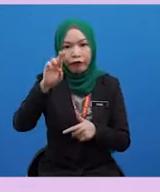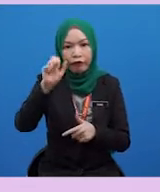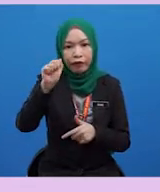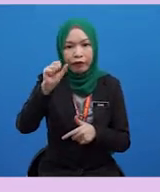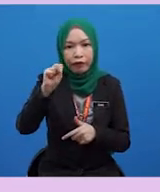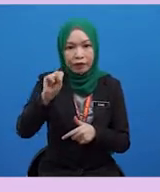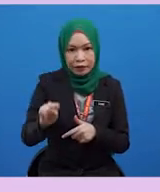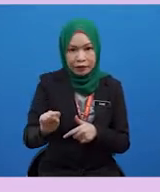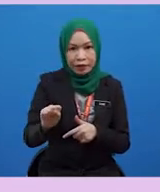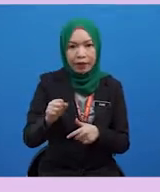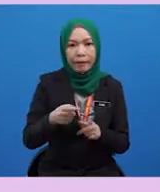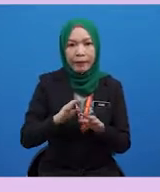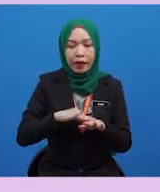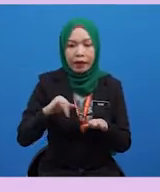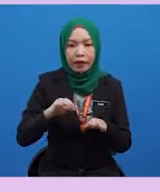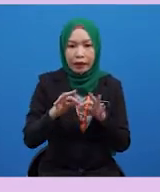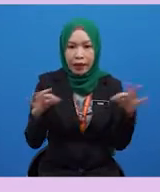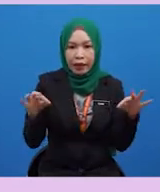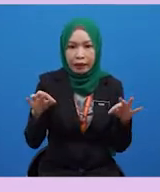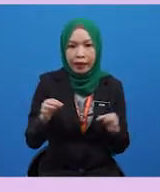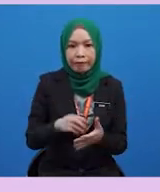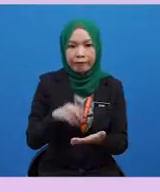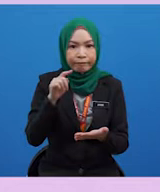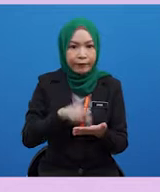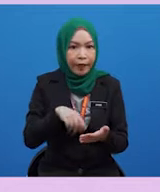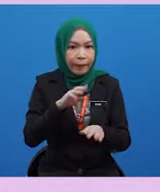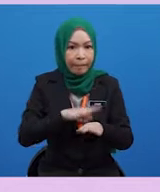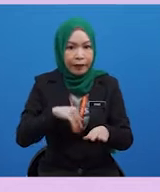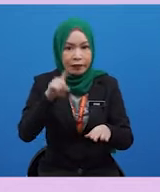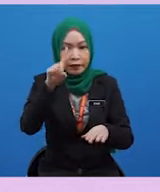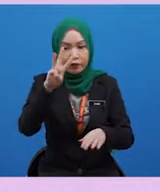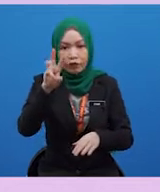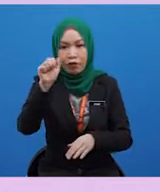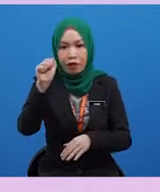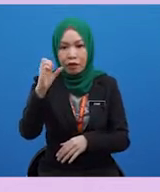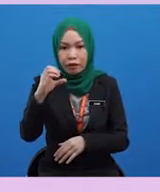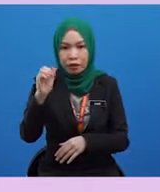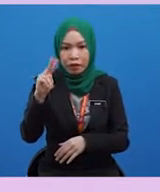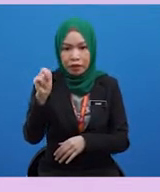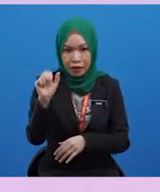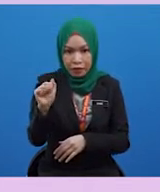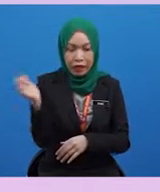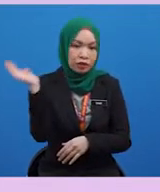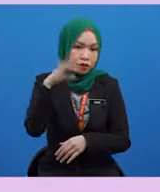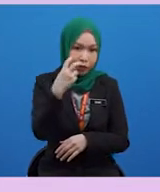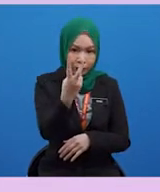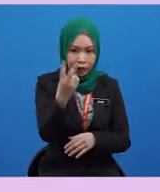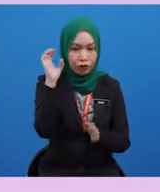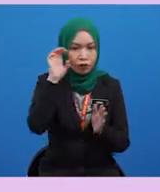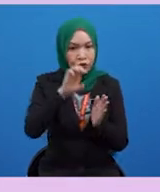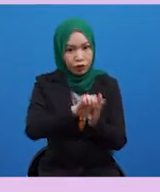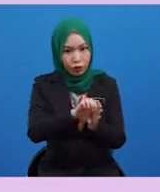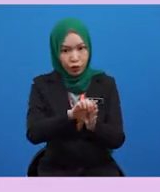sebelumnya pada ayat yang berikutnya dalam sesebuah wacana. Jom kita lihat contoh wacana bagi